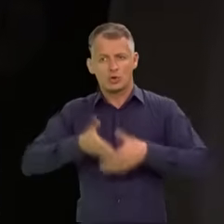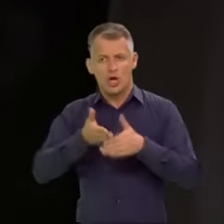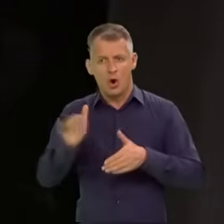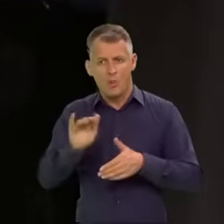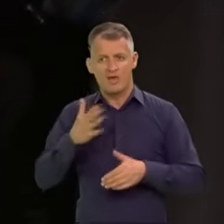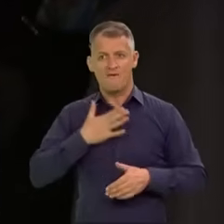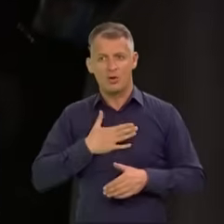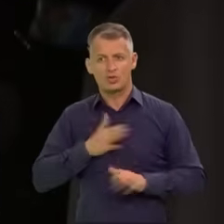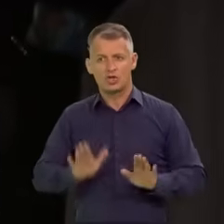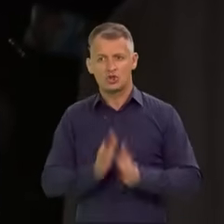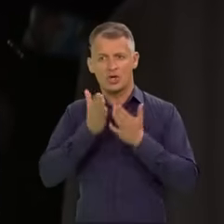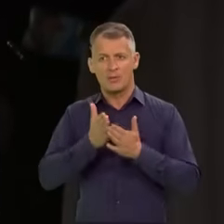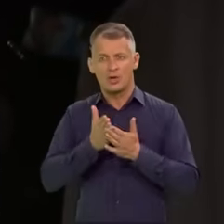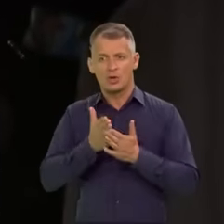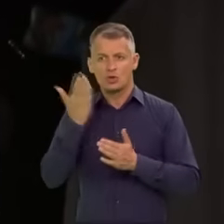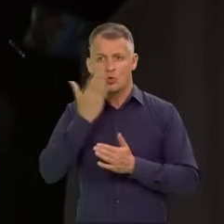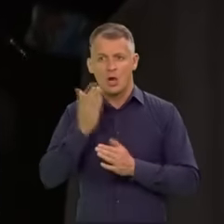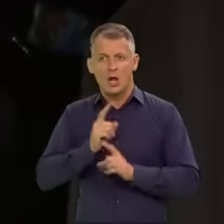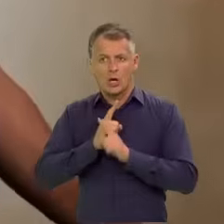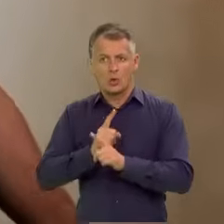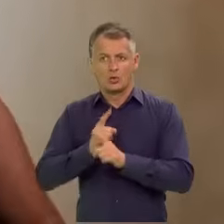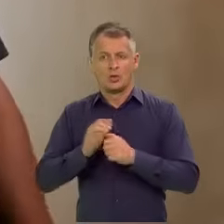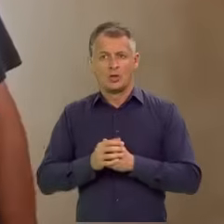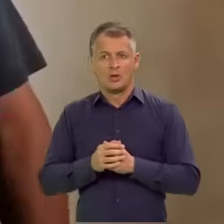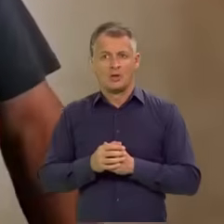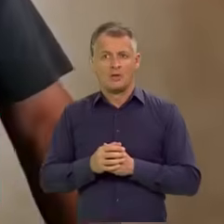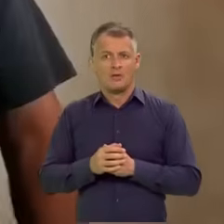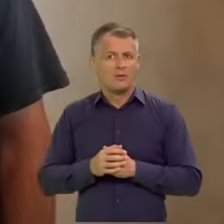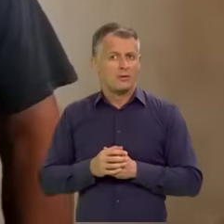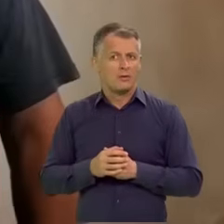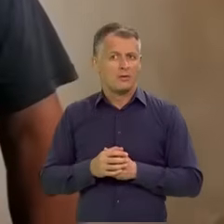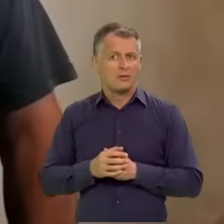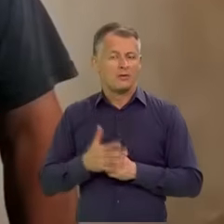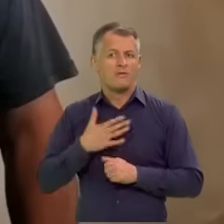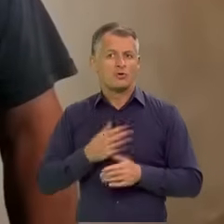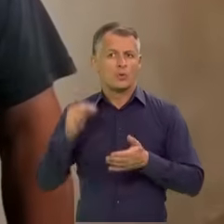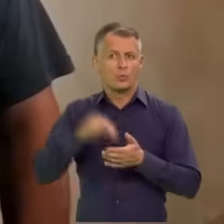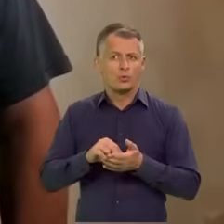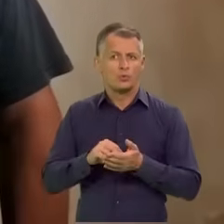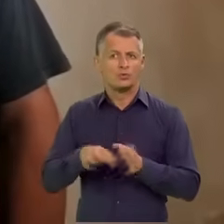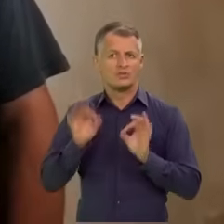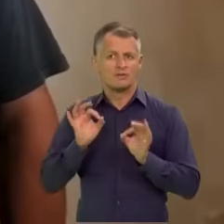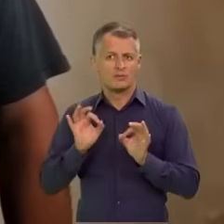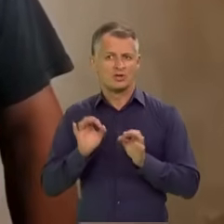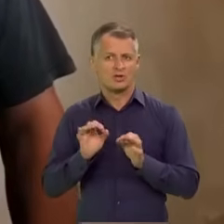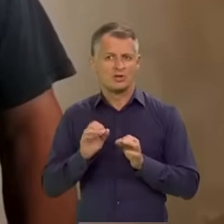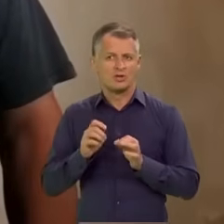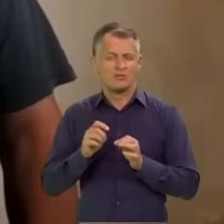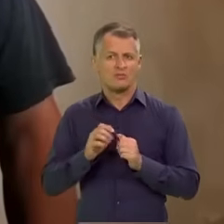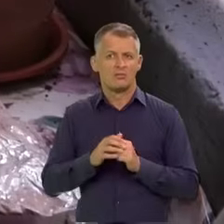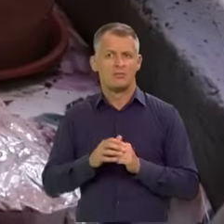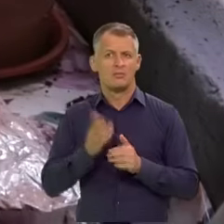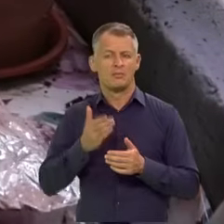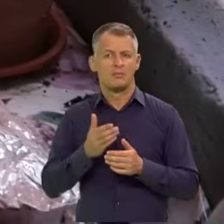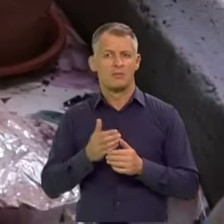luni să începe și școala, să pun deocamdată un leu din acela, că decât să calce puțin copiii cu